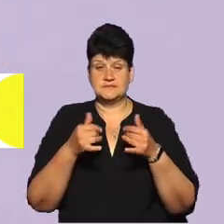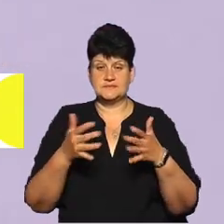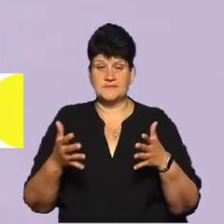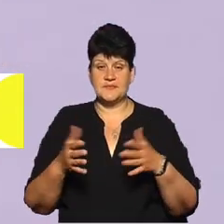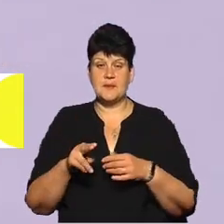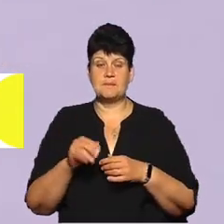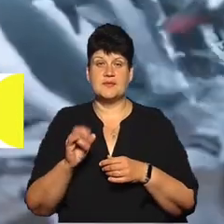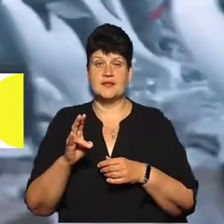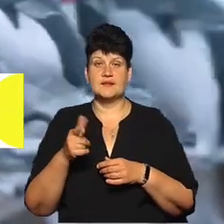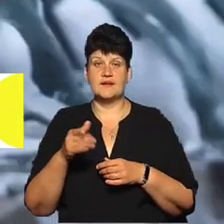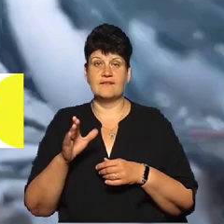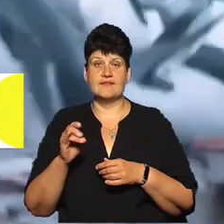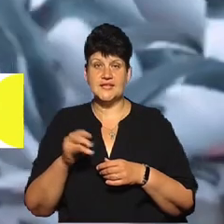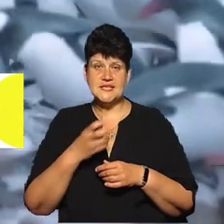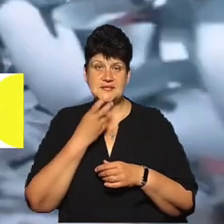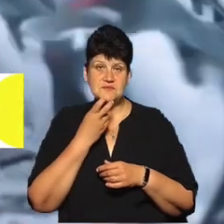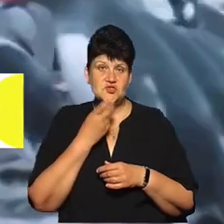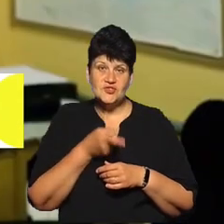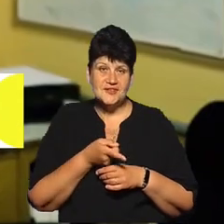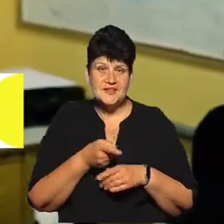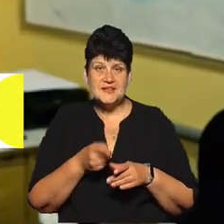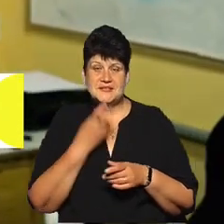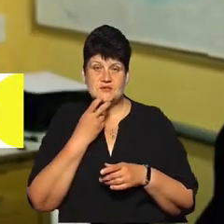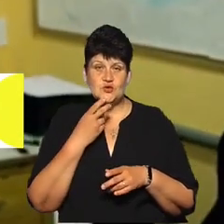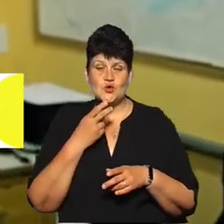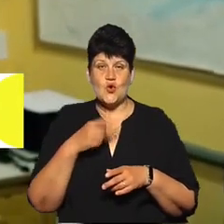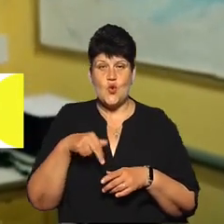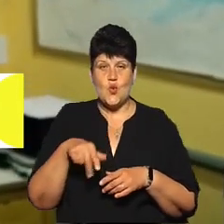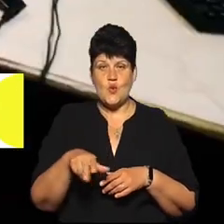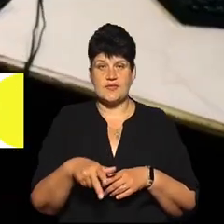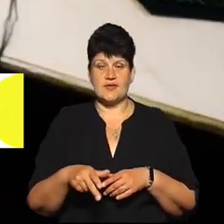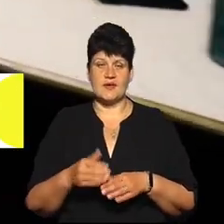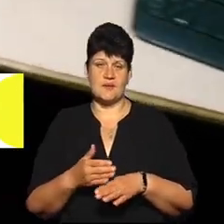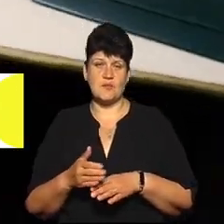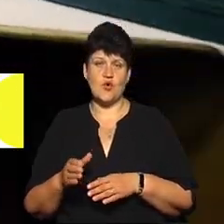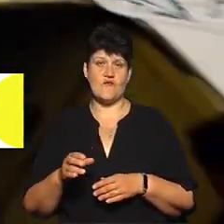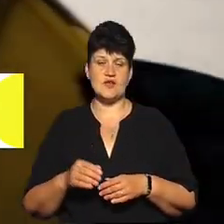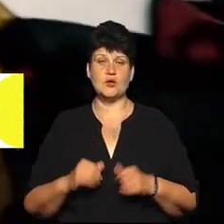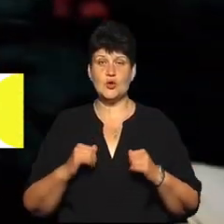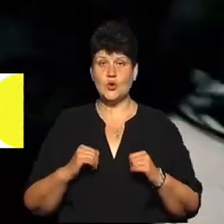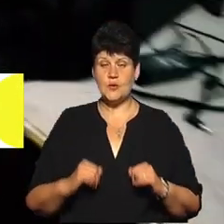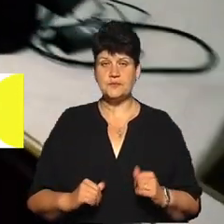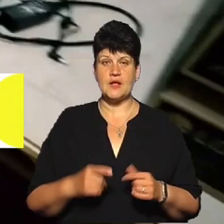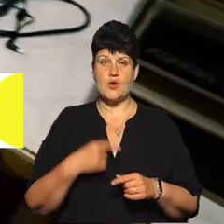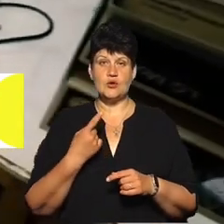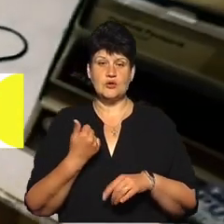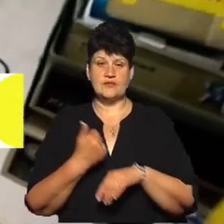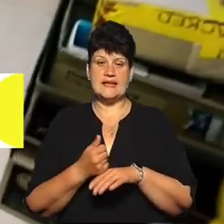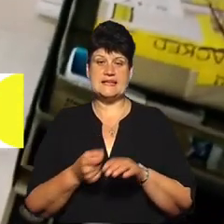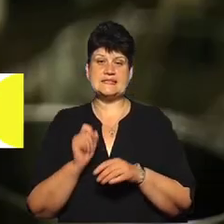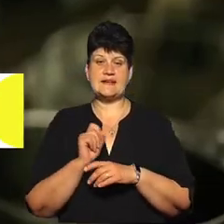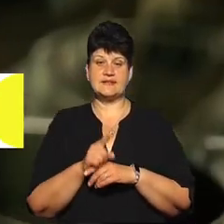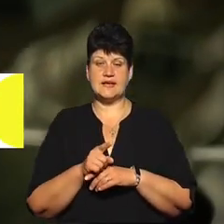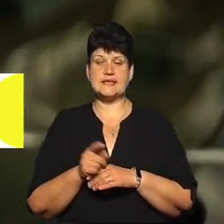смішні, падають там, смішно ходять повільно. Це кабінет, де працює Володимир. Хлопець каже, головне завдання системного адміністратора